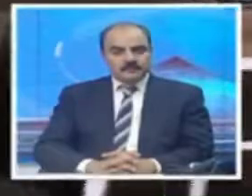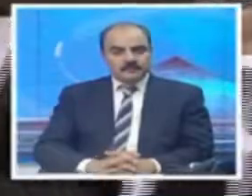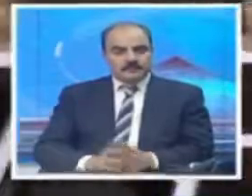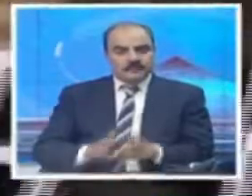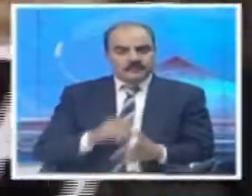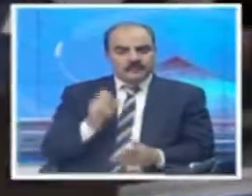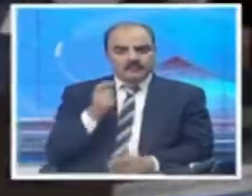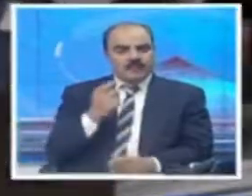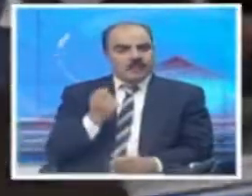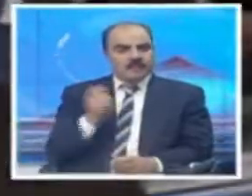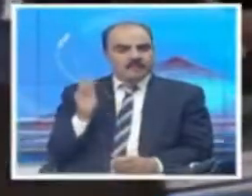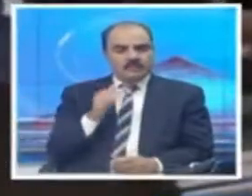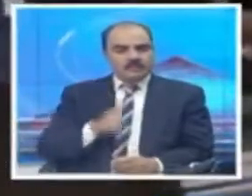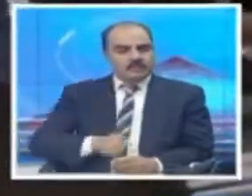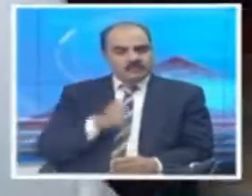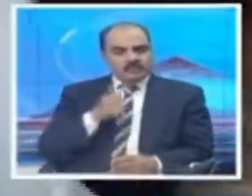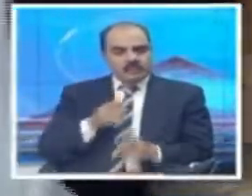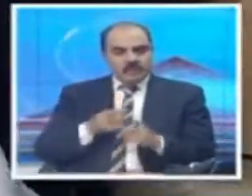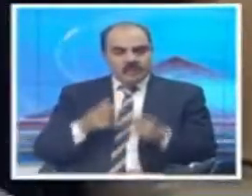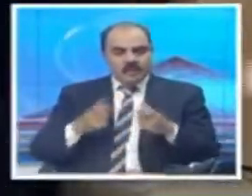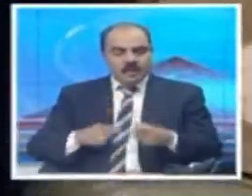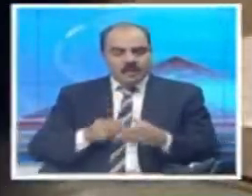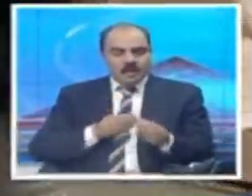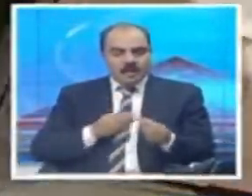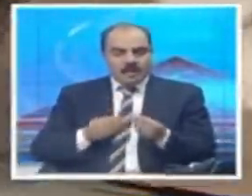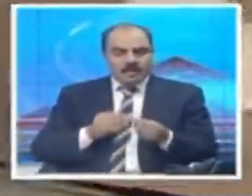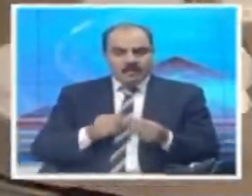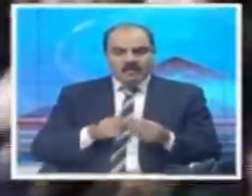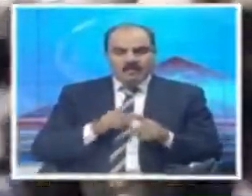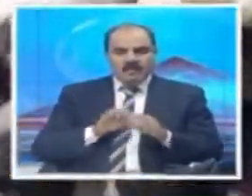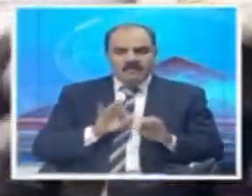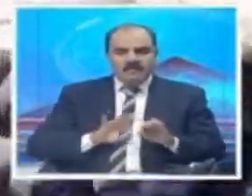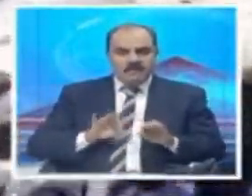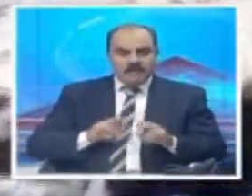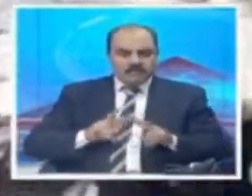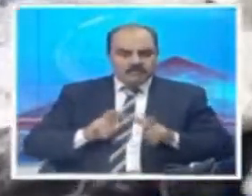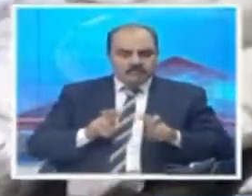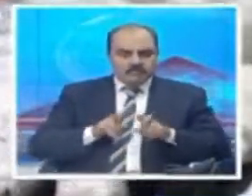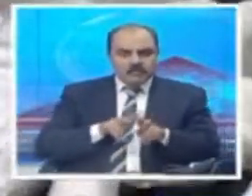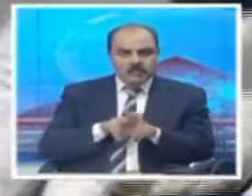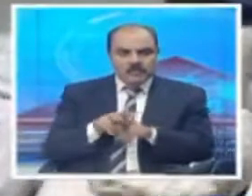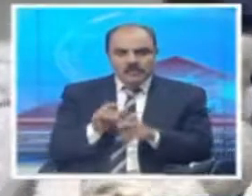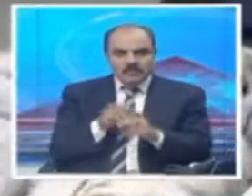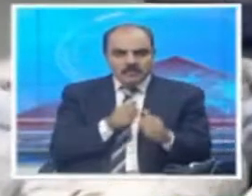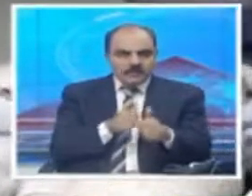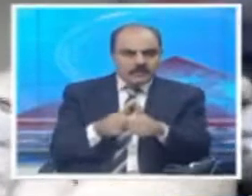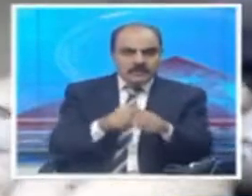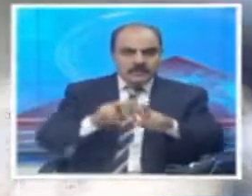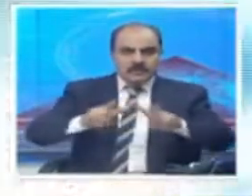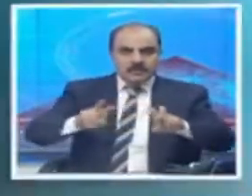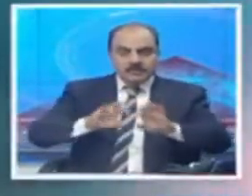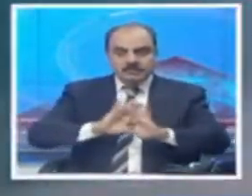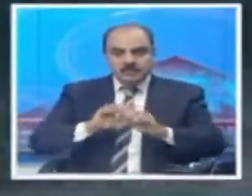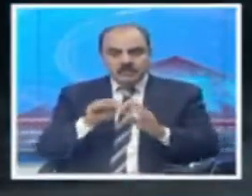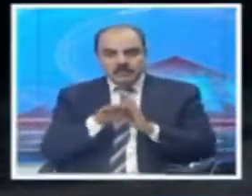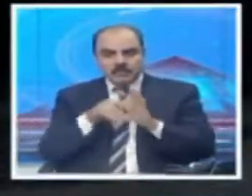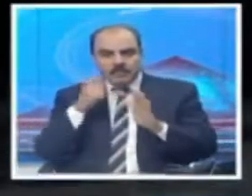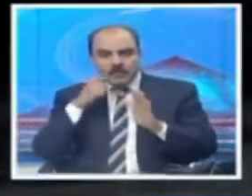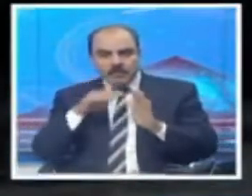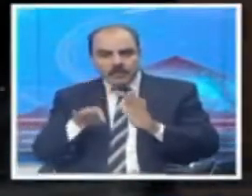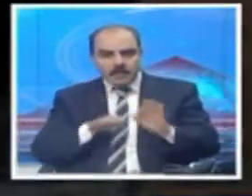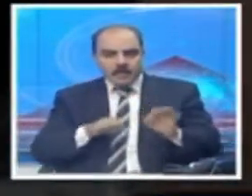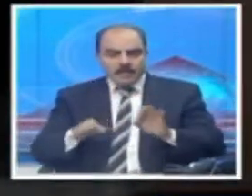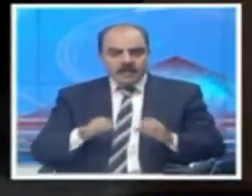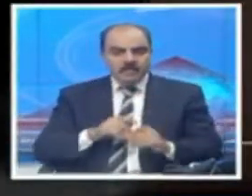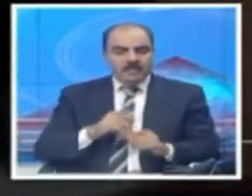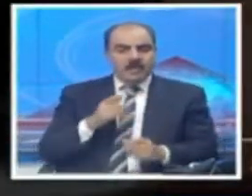فخلال شهر مايو نجحت الإدارة العامة لمكافحة المخدرات بقطاع مكافحة المخدرات والجريمة المنظمة